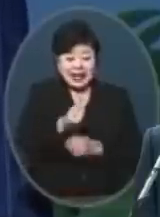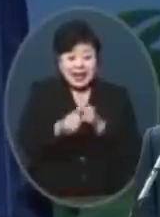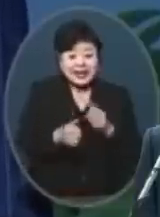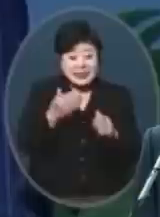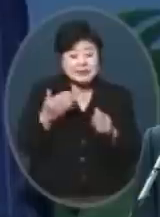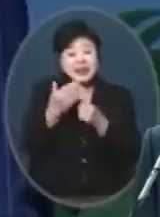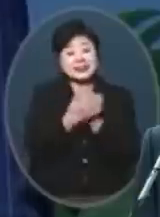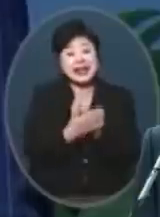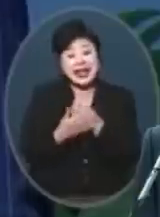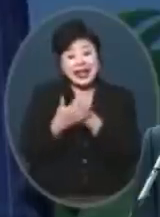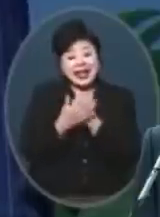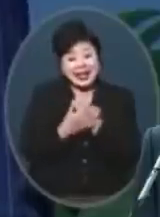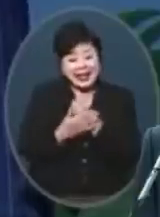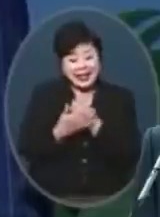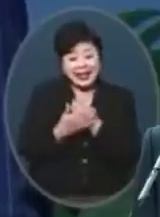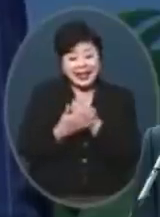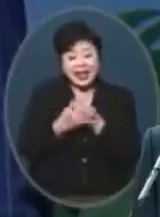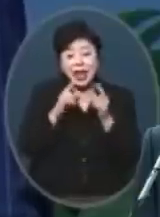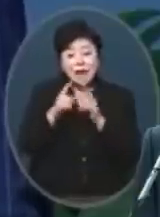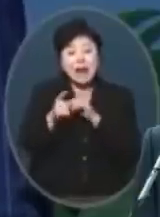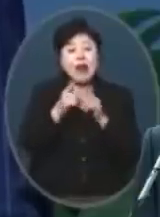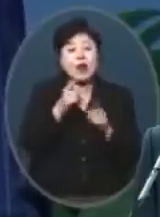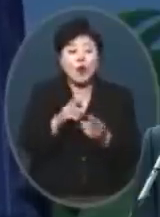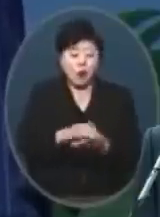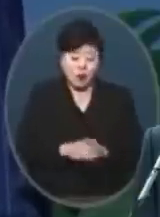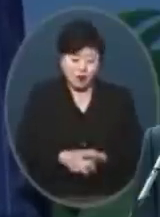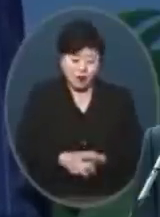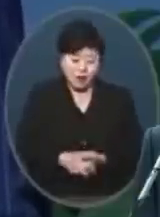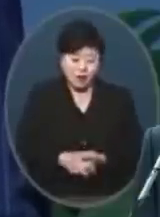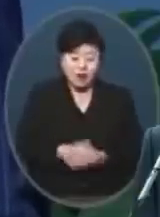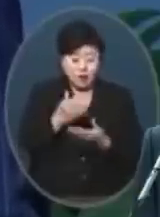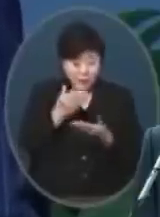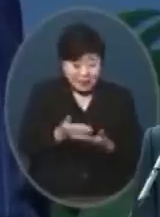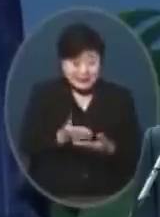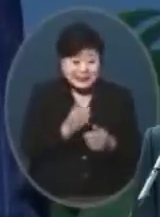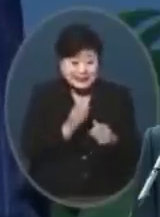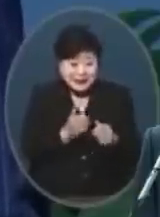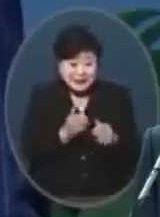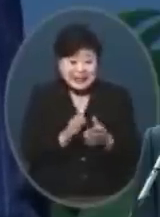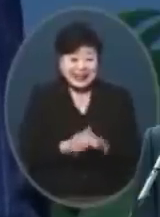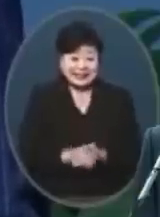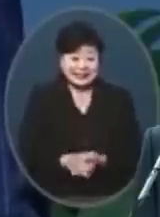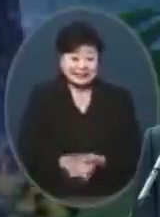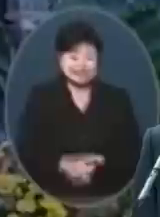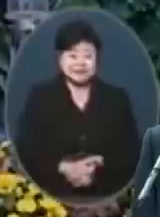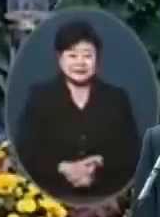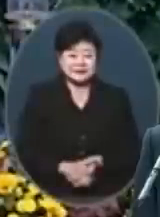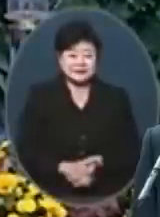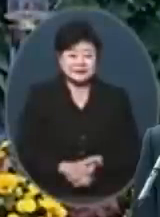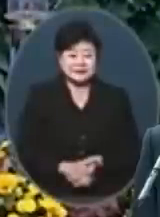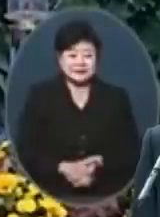하나님의 은혜를 말로써 받으시기 바랍니다.